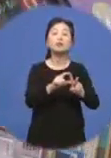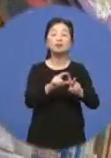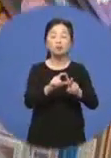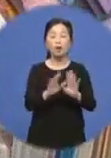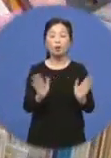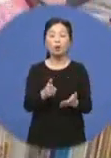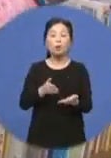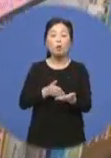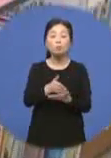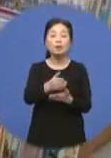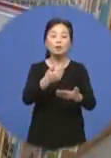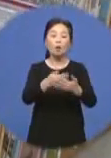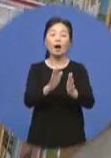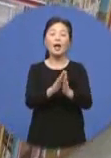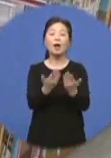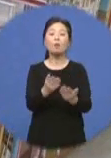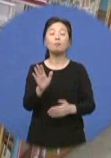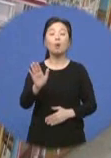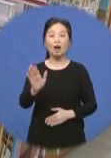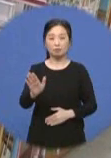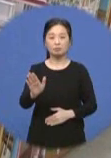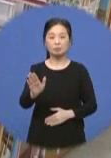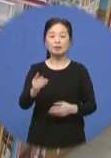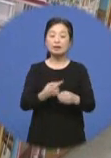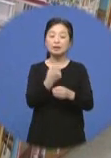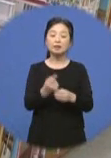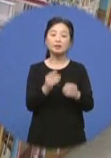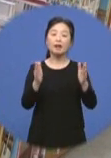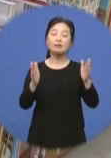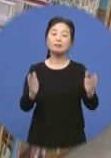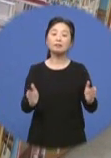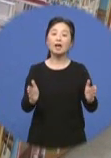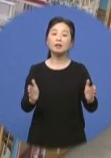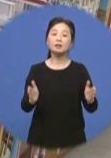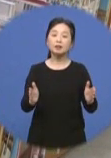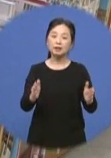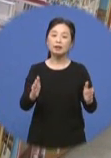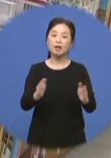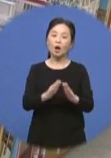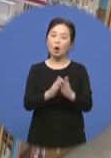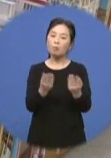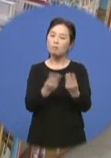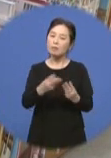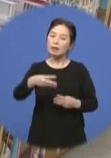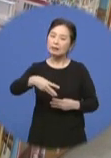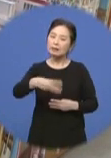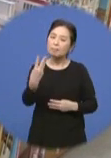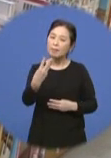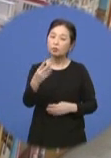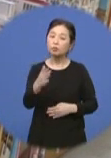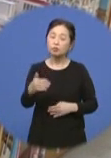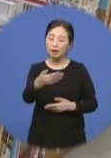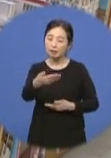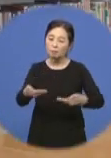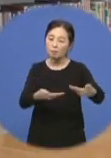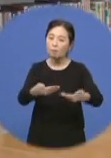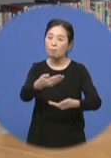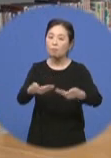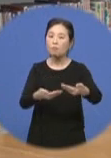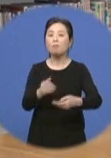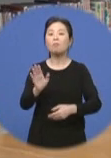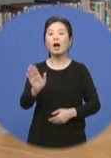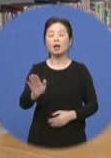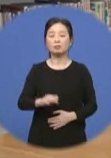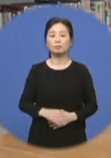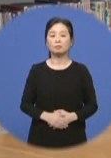も置いてます。1年間で約300冊ぐらいの本の入れ替えを行っておりまして、これ